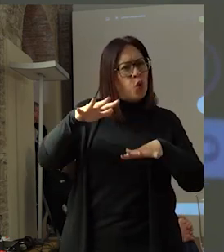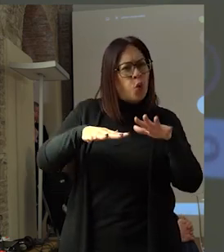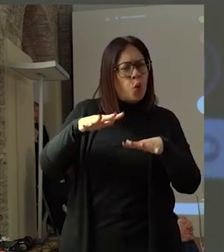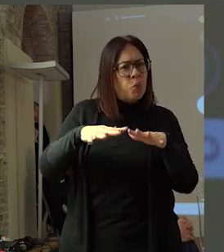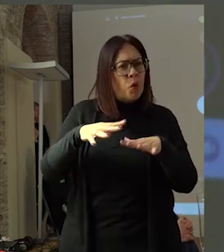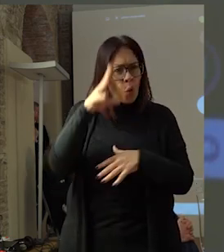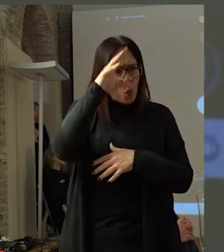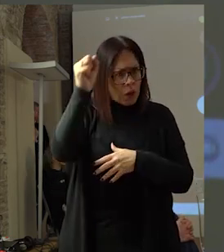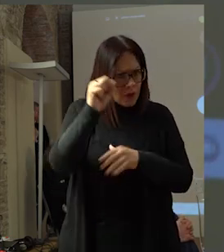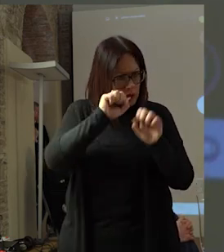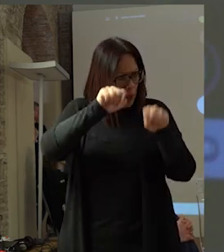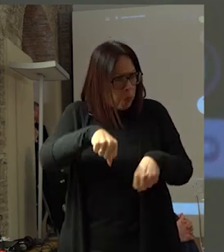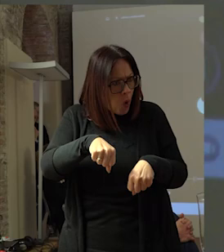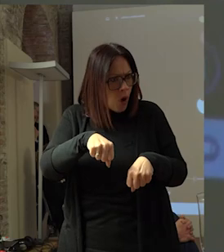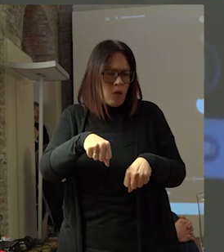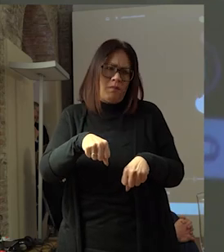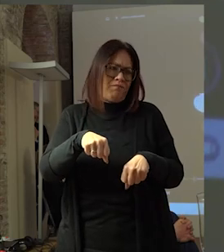l'università, ma